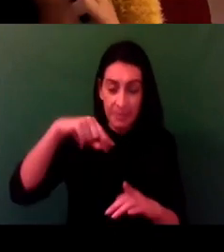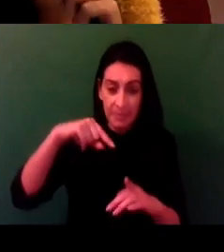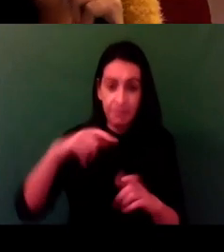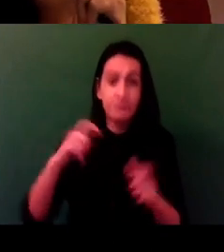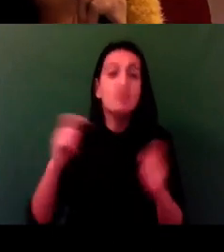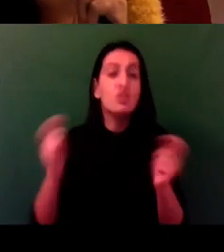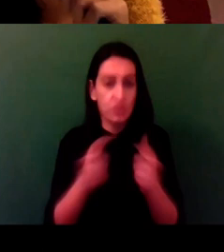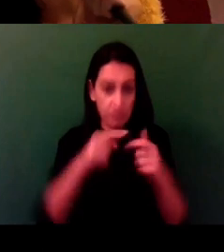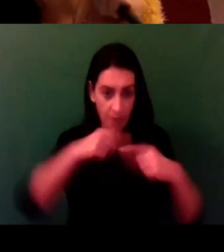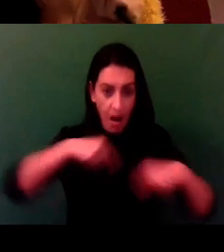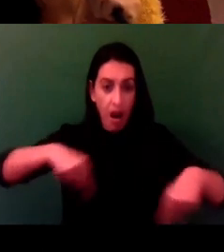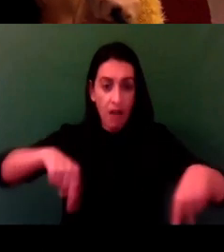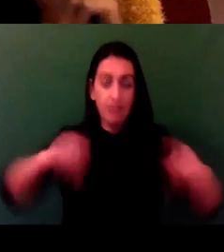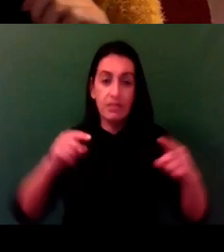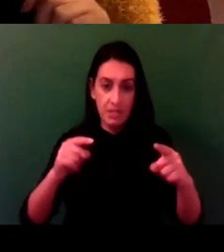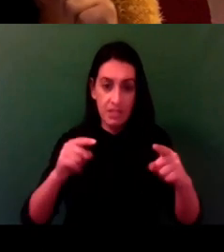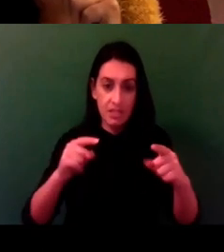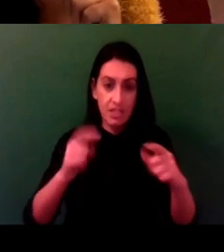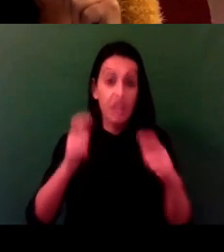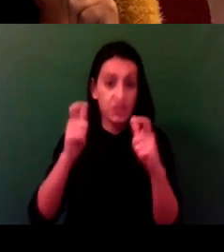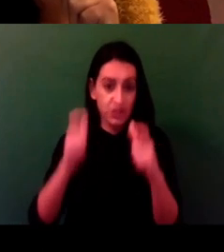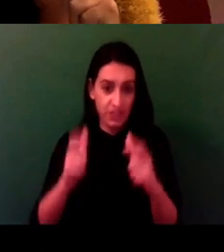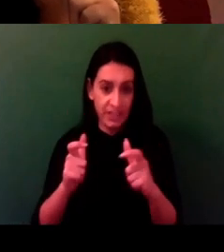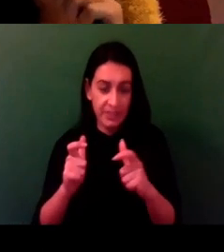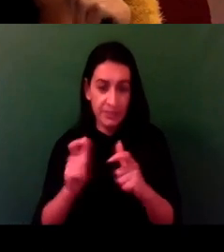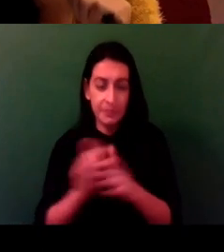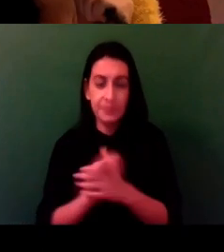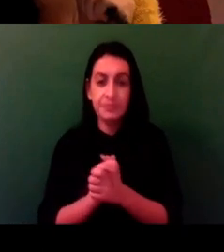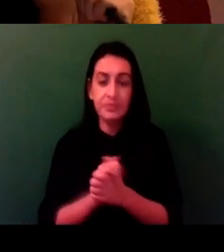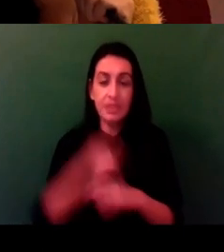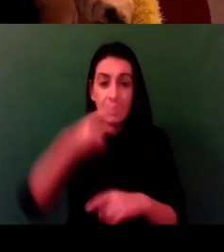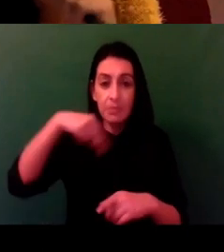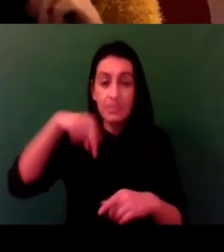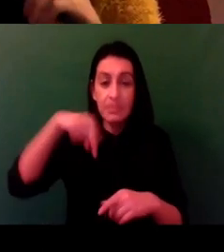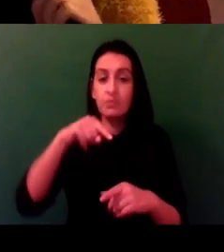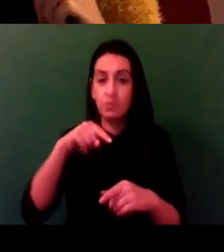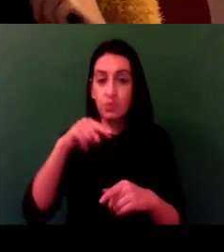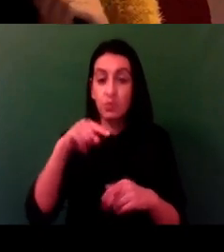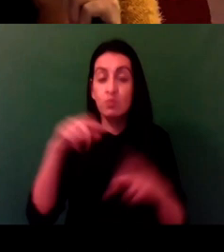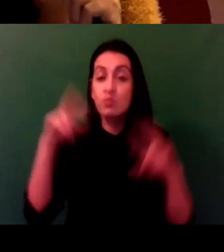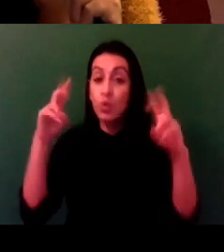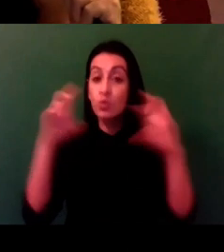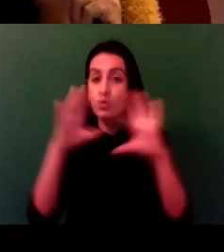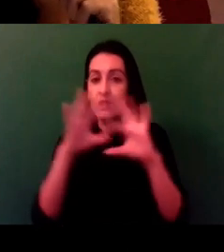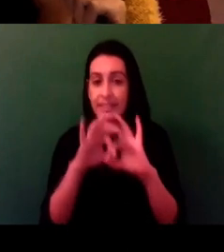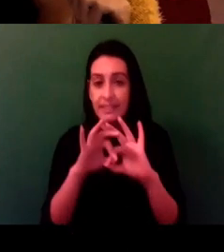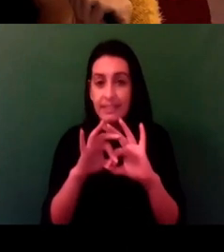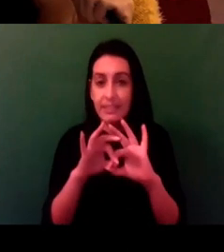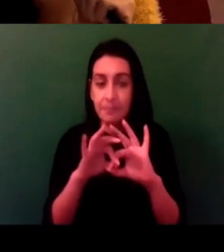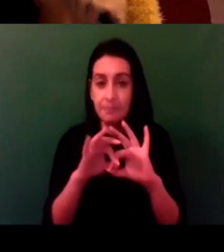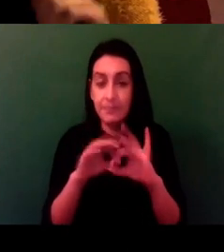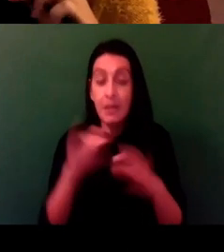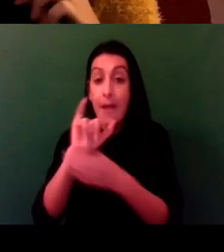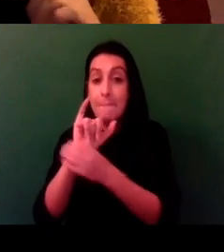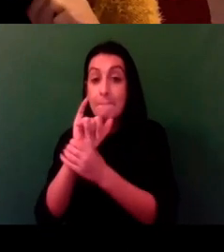dediğim gibi müzakereye açıktır ve politiktir. Bizim öncelikle bunları tartışmamız, belki yani kendi meslek alanımızı ilk